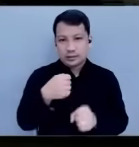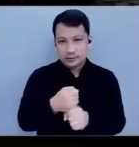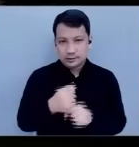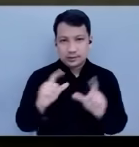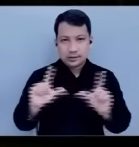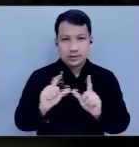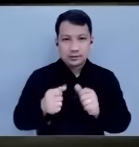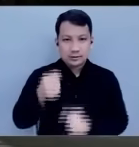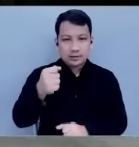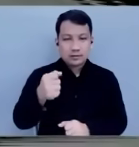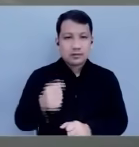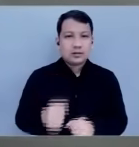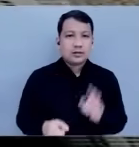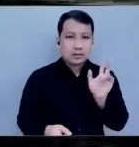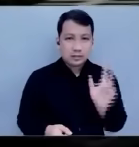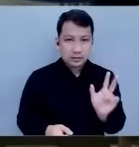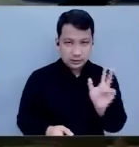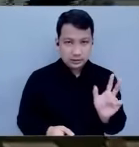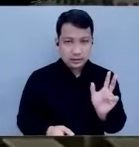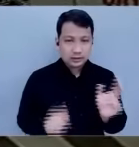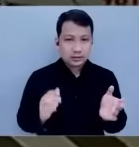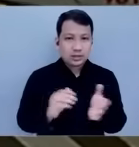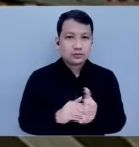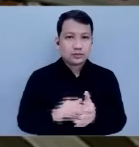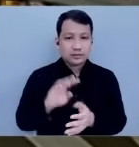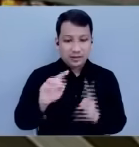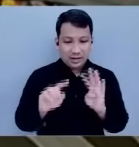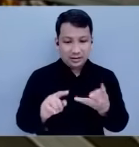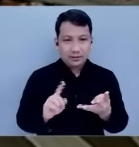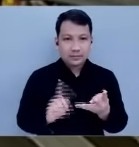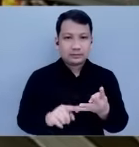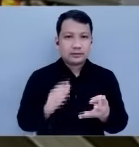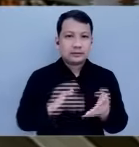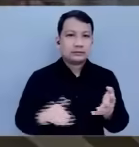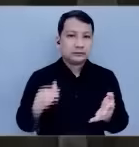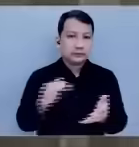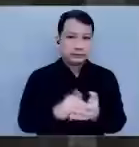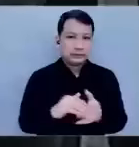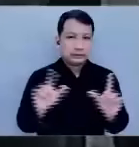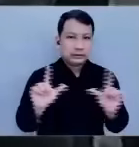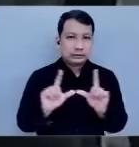naman at total revocation ng lisensya kapag inulit pa sa ika-4 na beses.